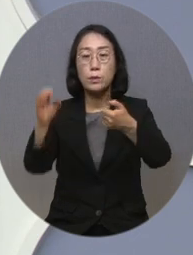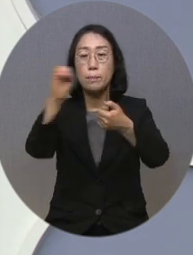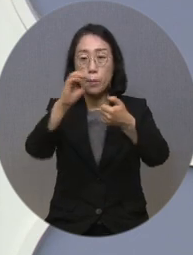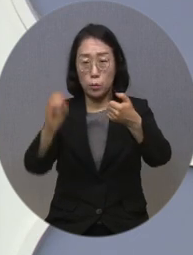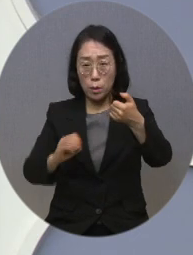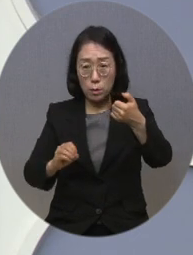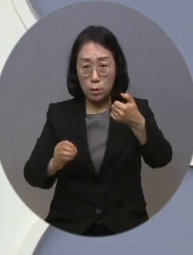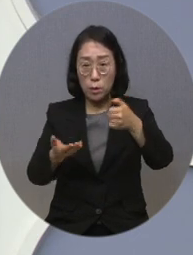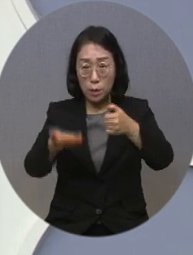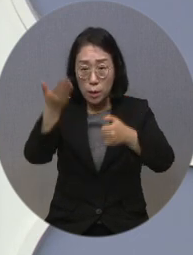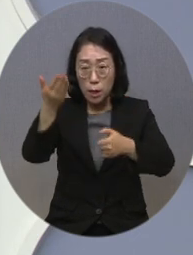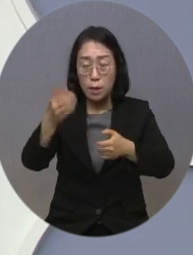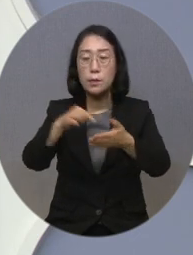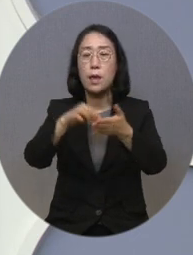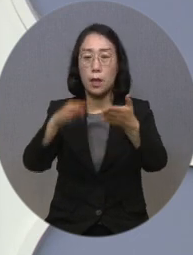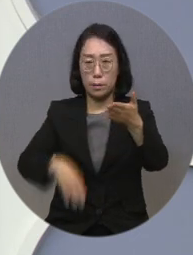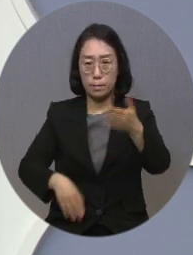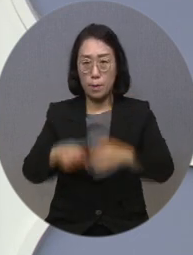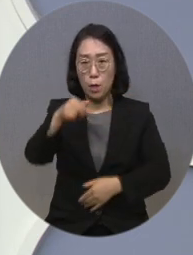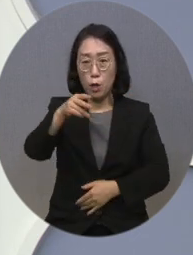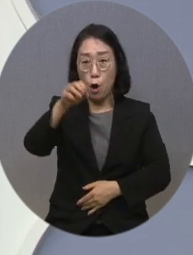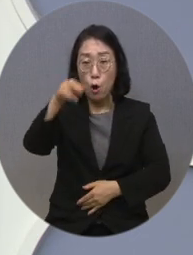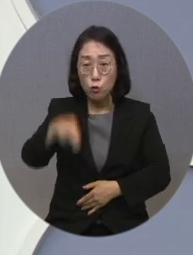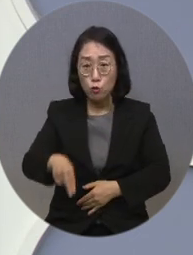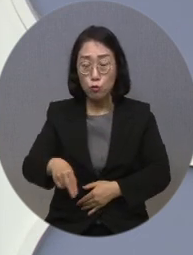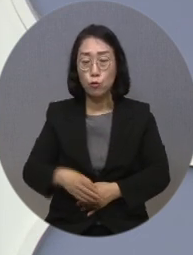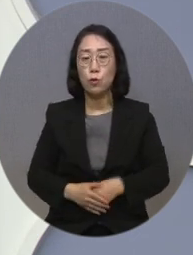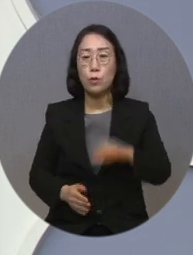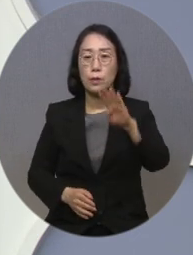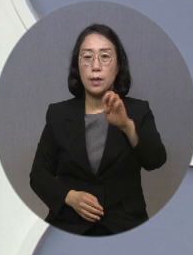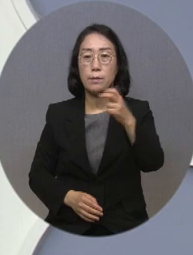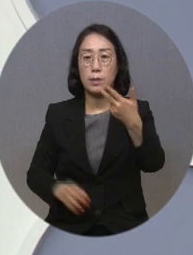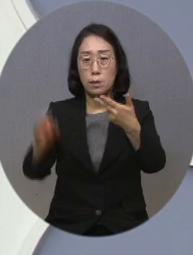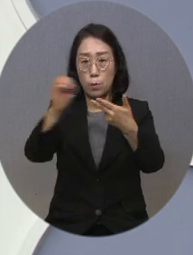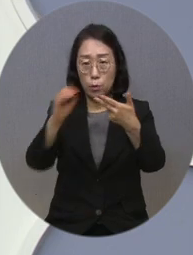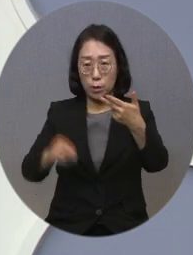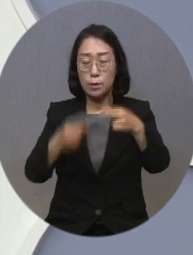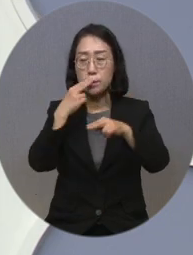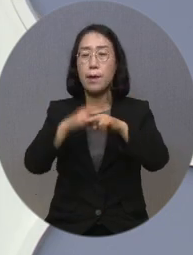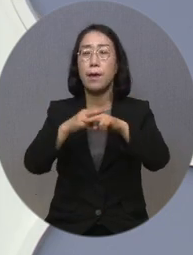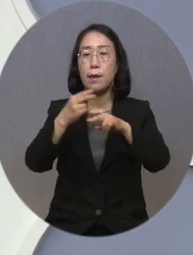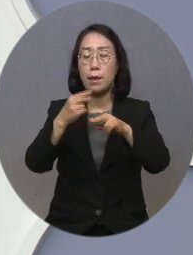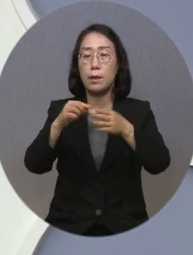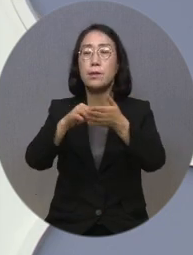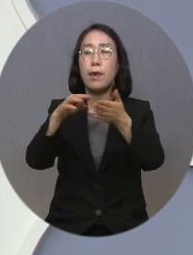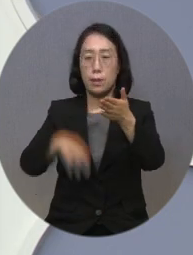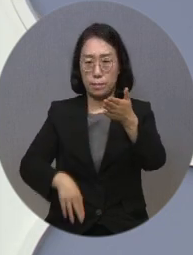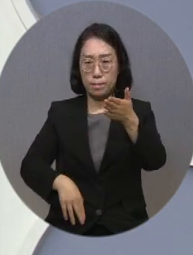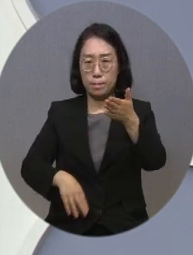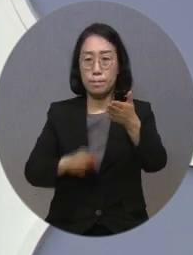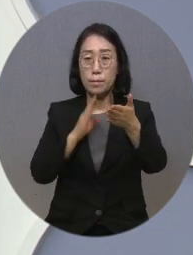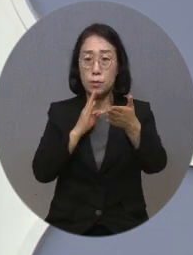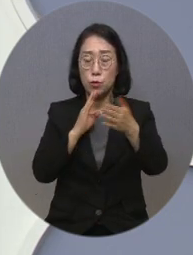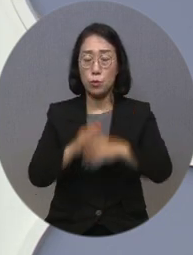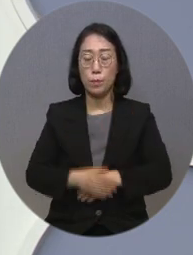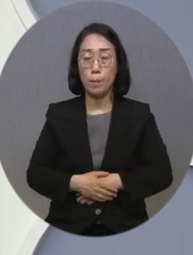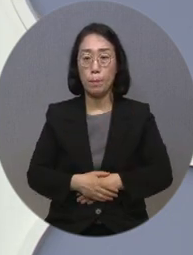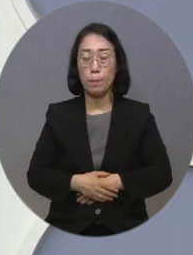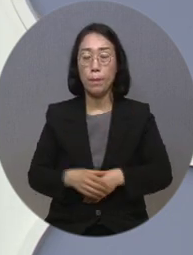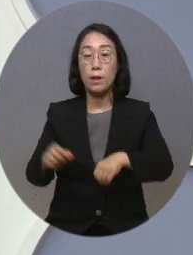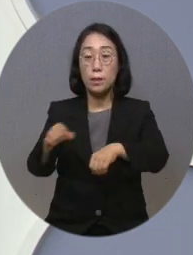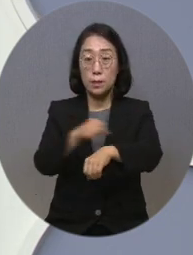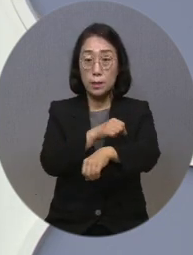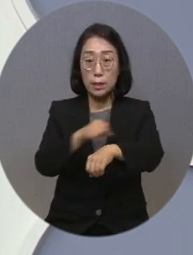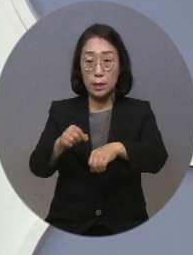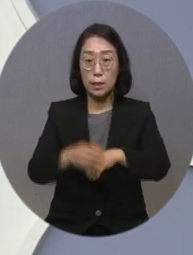또 경유 같은 경우에는 47% 정도가 세금으로 유류가의 비중을 차지하고 있습니다. 특히